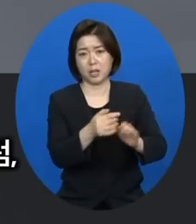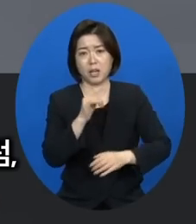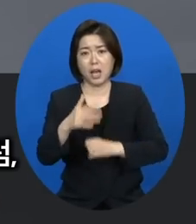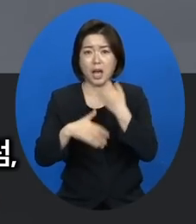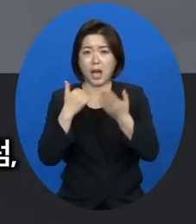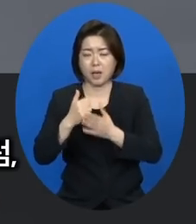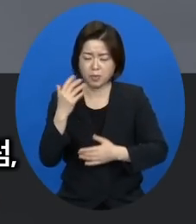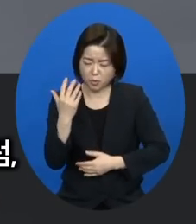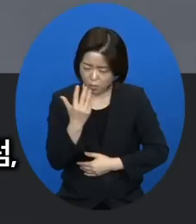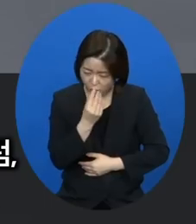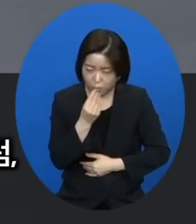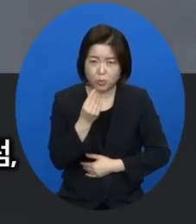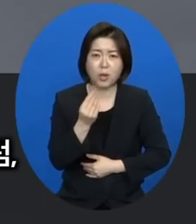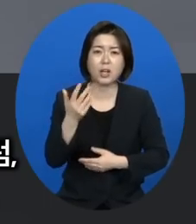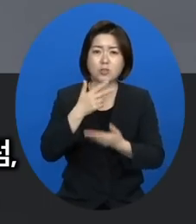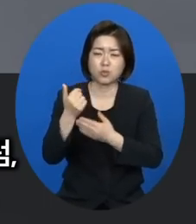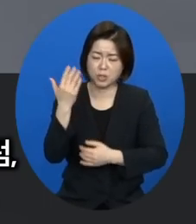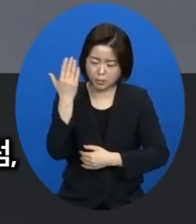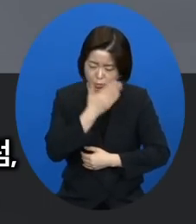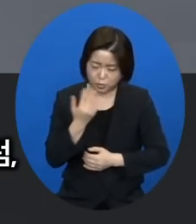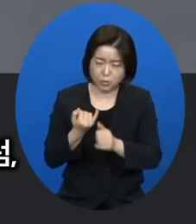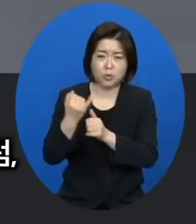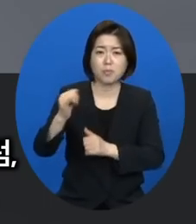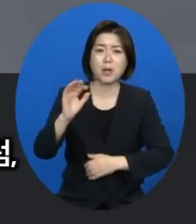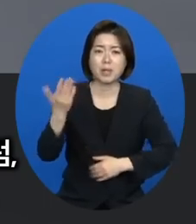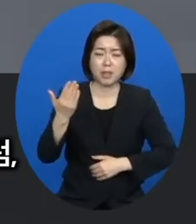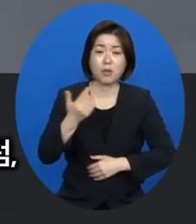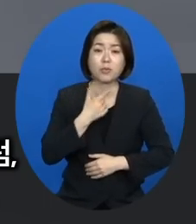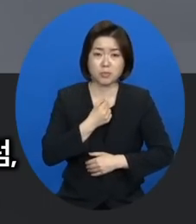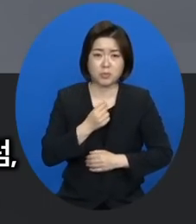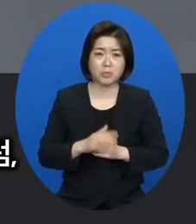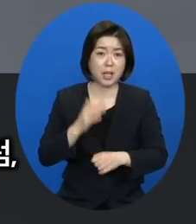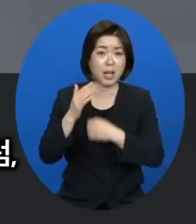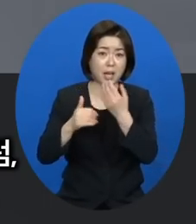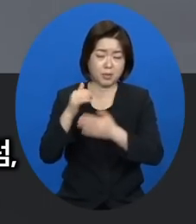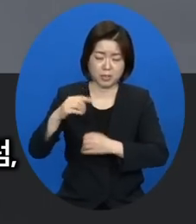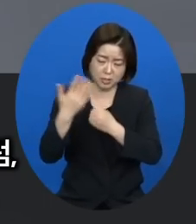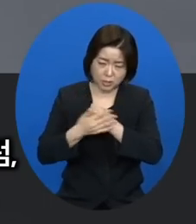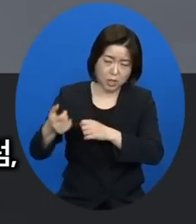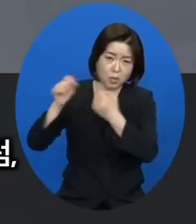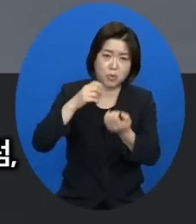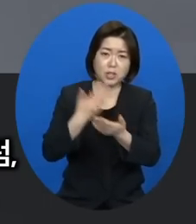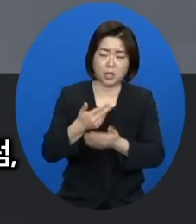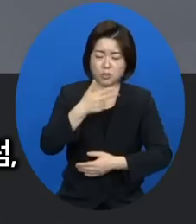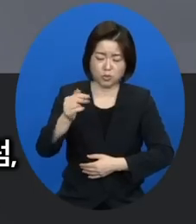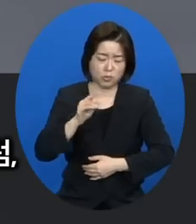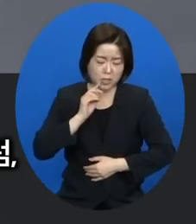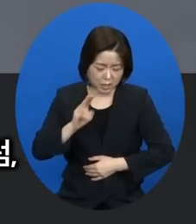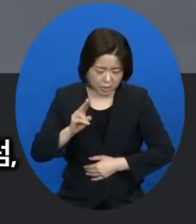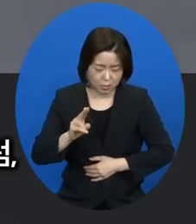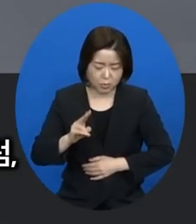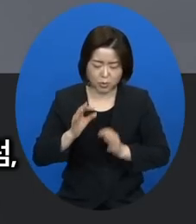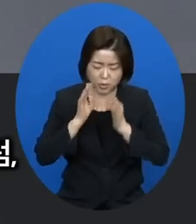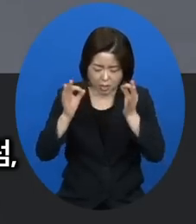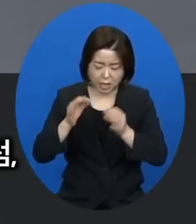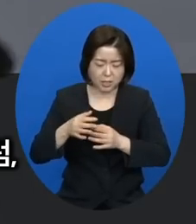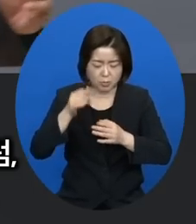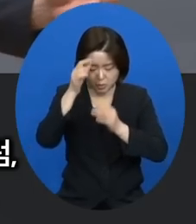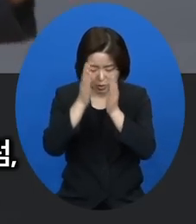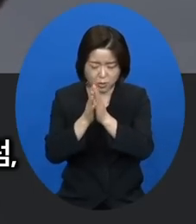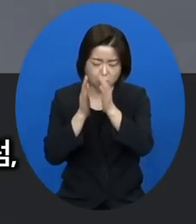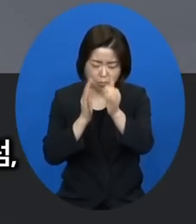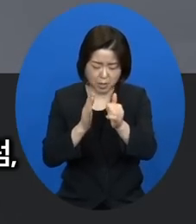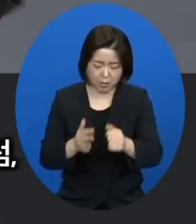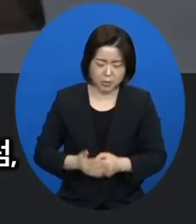하나님의 거룩한 주의 순결한 신부가 되겠습니다. 하나님 그 은혜를 부어달라고 우리 주의 한번 외치고 간절히 부르짖으며